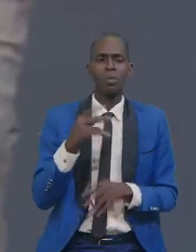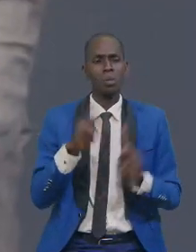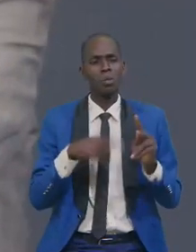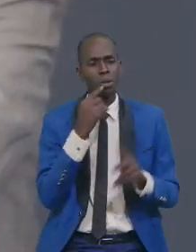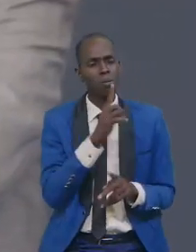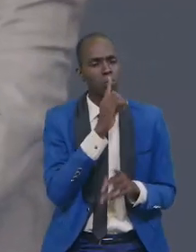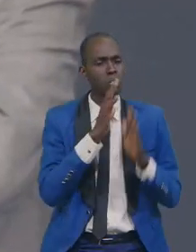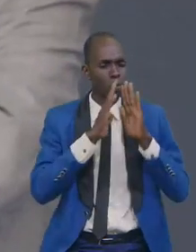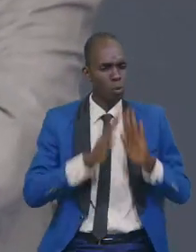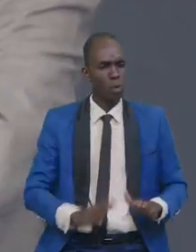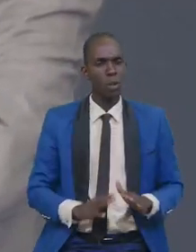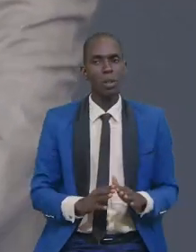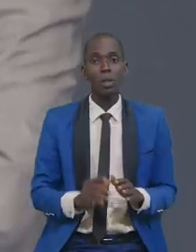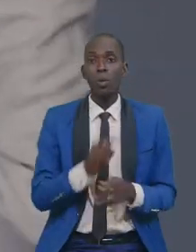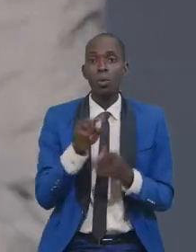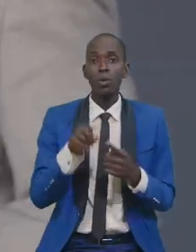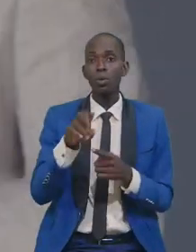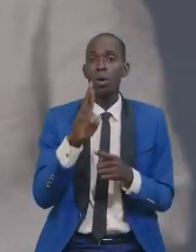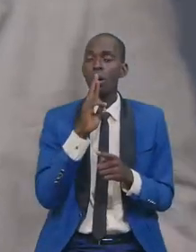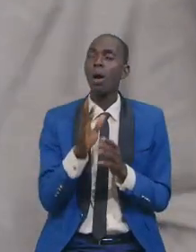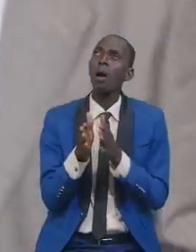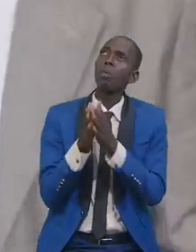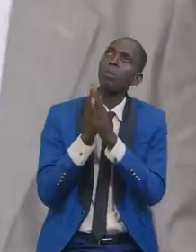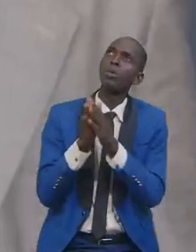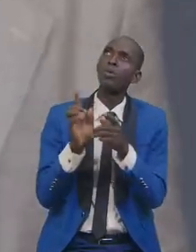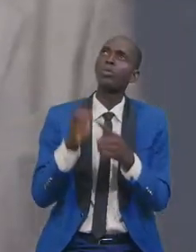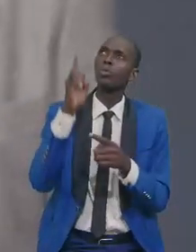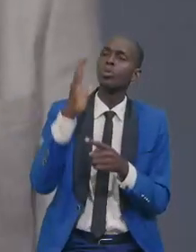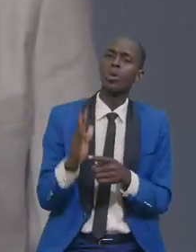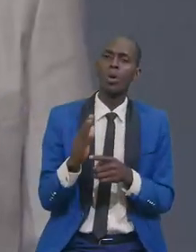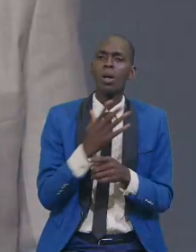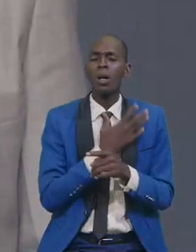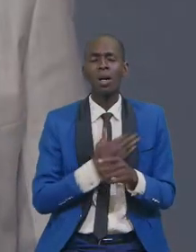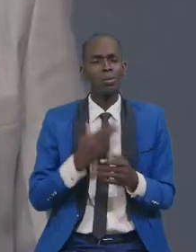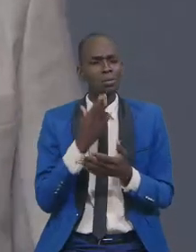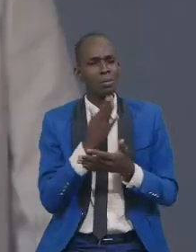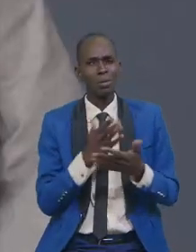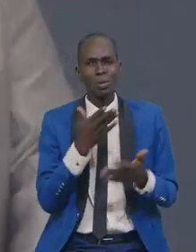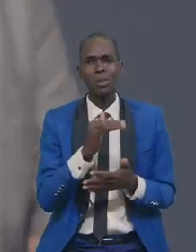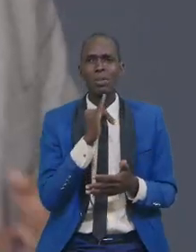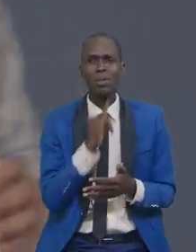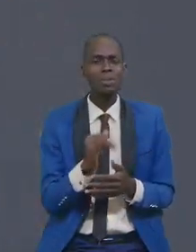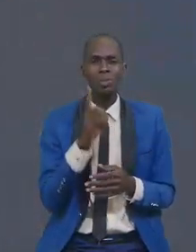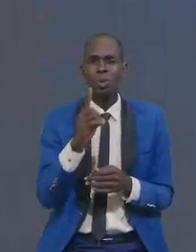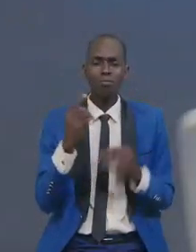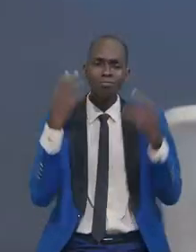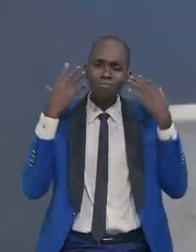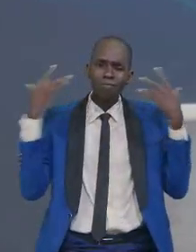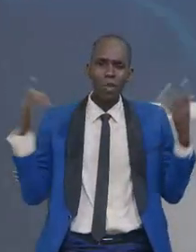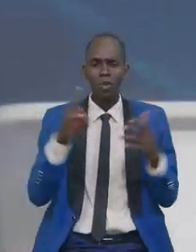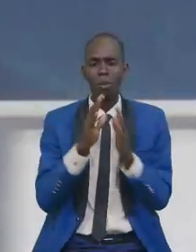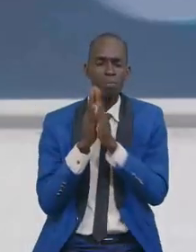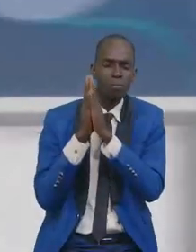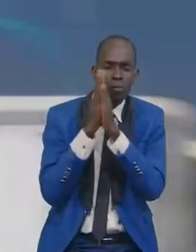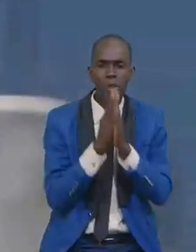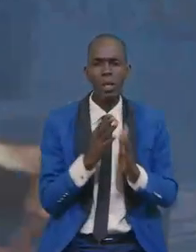quand tu invoques le Seigneur, tu as quelque chose de profond que tu demandes, il y a un bruit